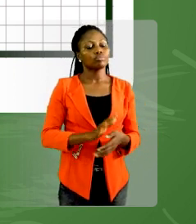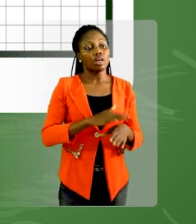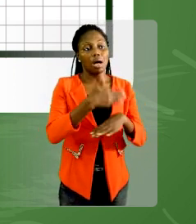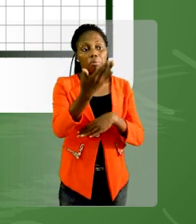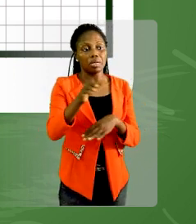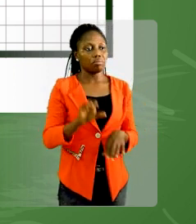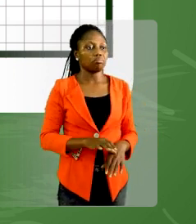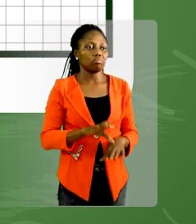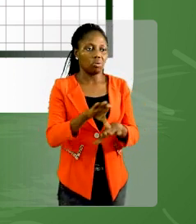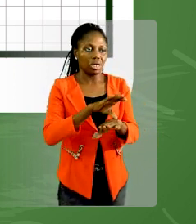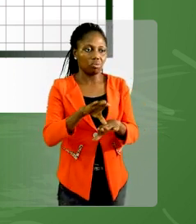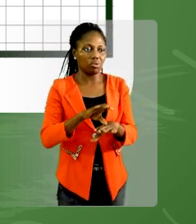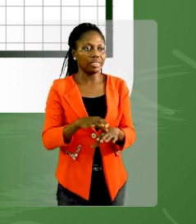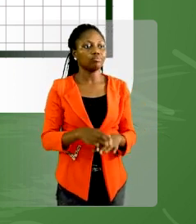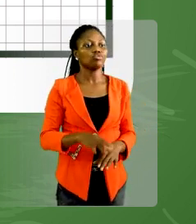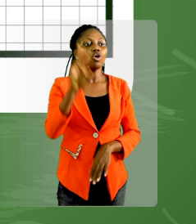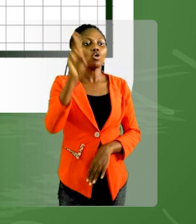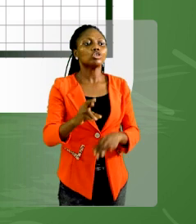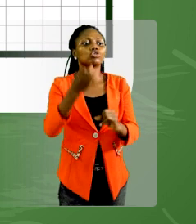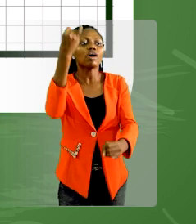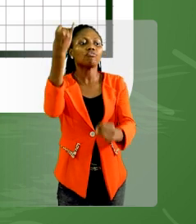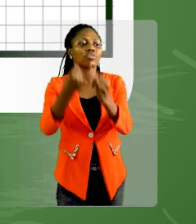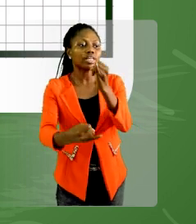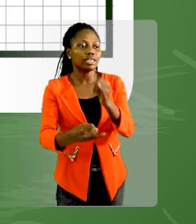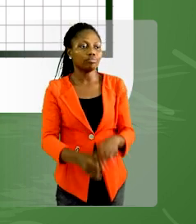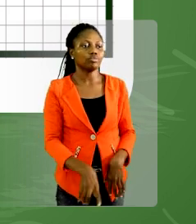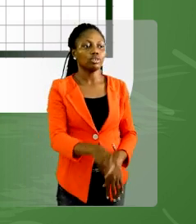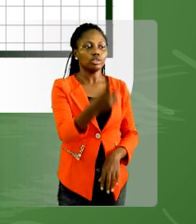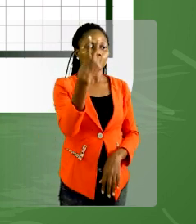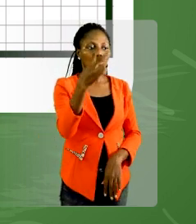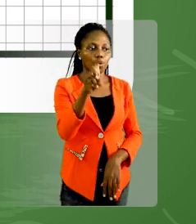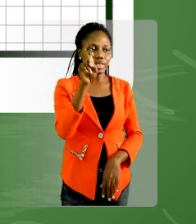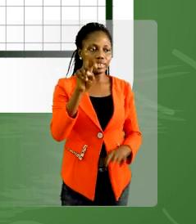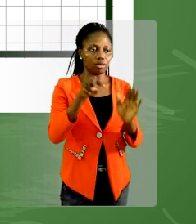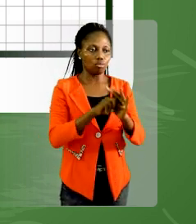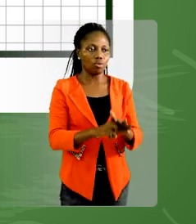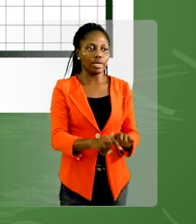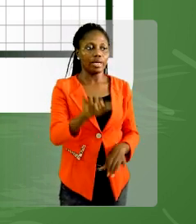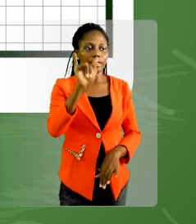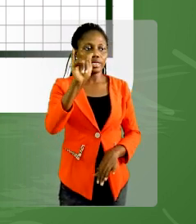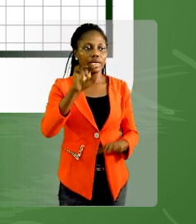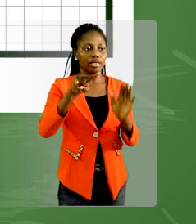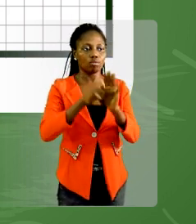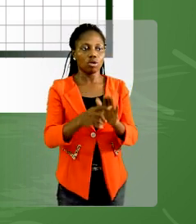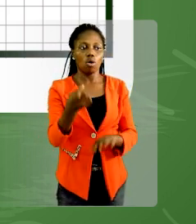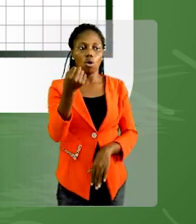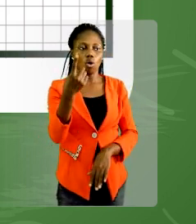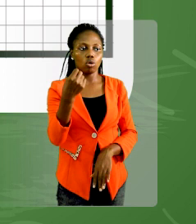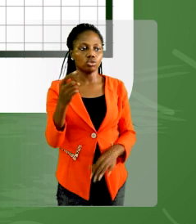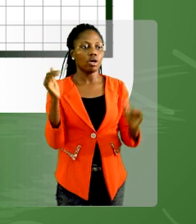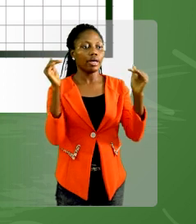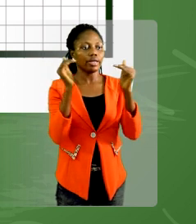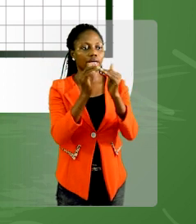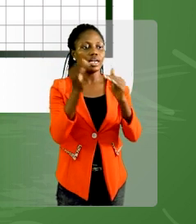calculs, on obtient 2x moins y moins 11 est égal à 0. Donc, nous disons